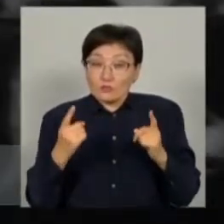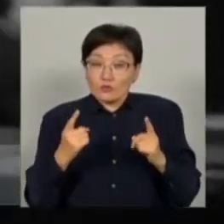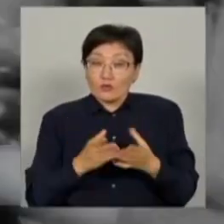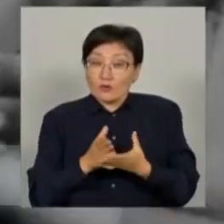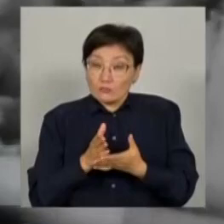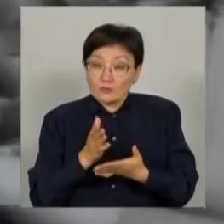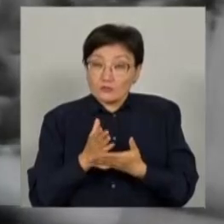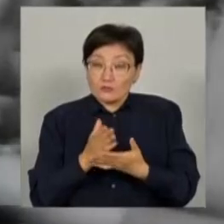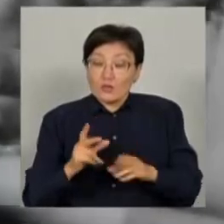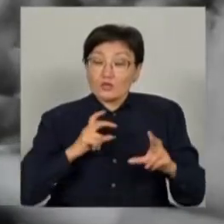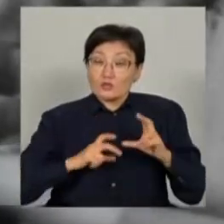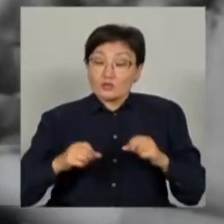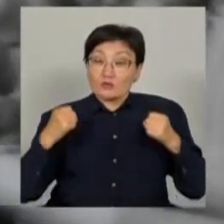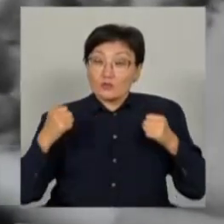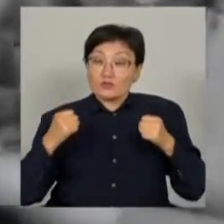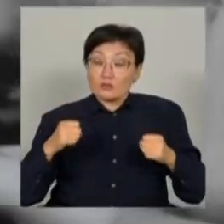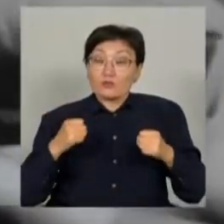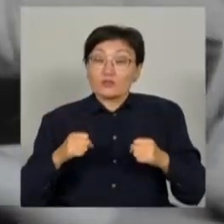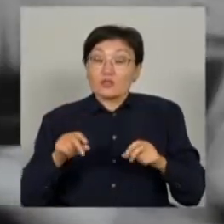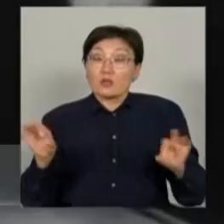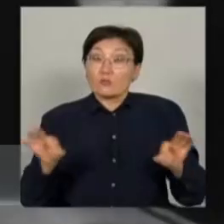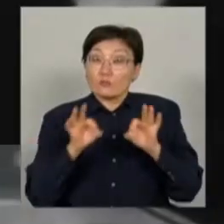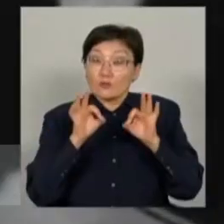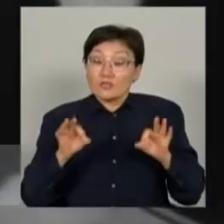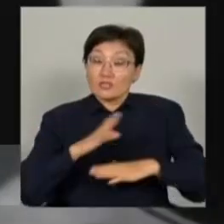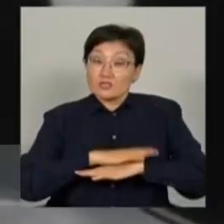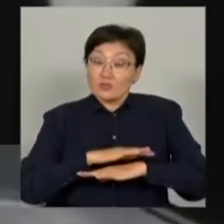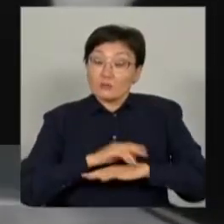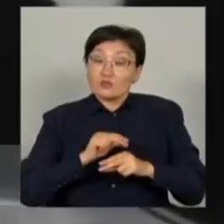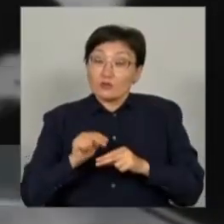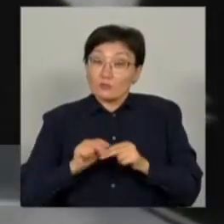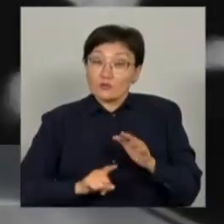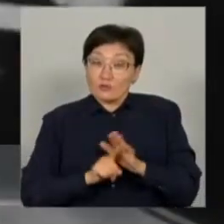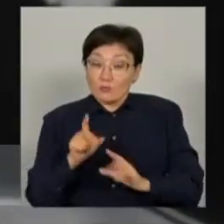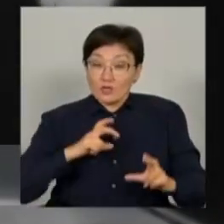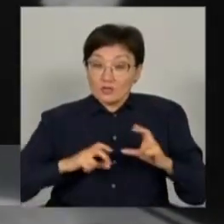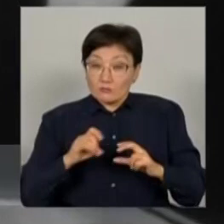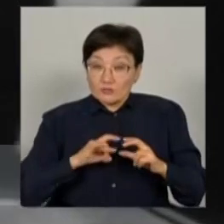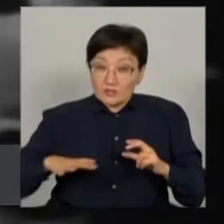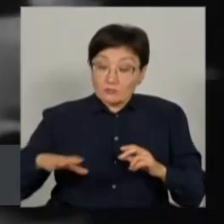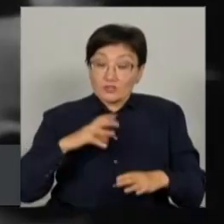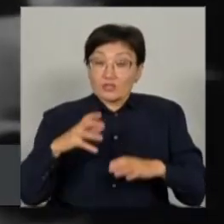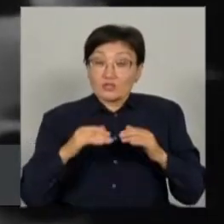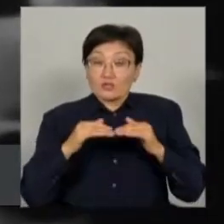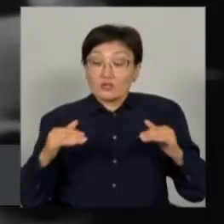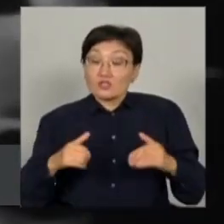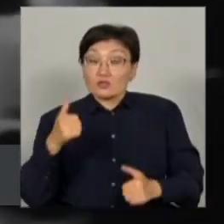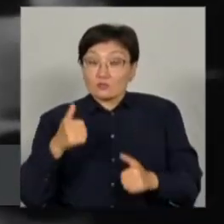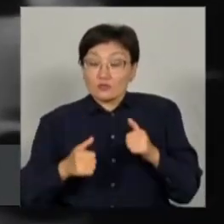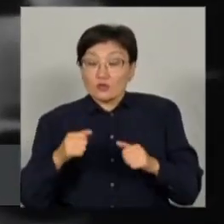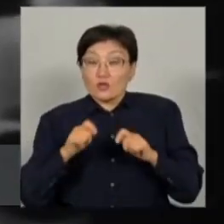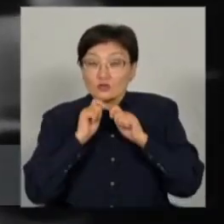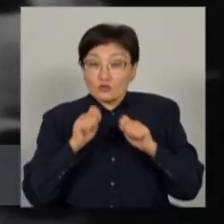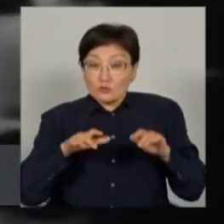етті. Институтта дене тәрбиесі, ән би сабағы жүргізіле бастады. Нәтижесінде студенттер республика, халықаралық деңгейдегі жарыстарда